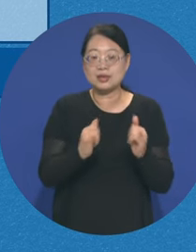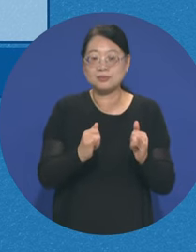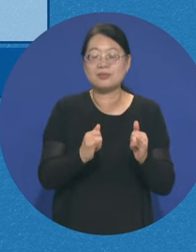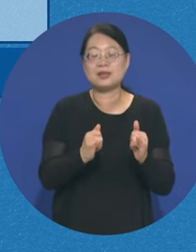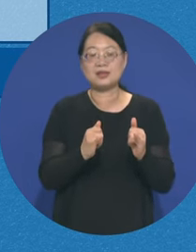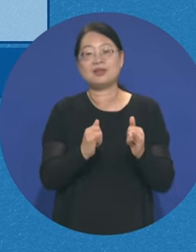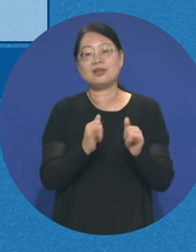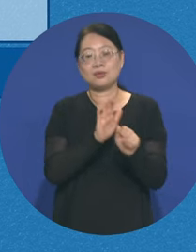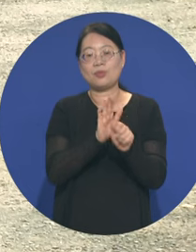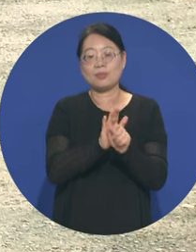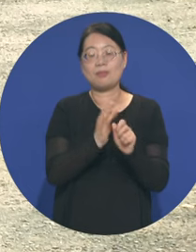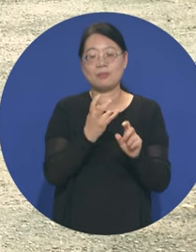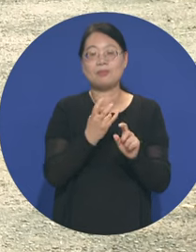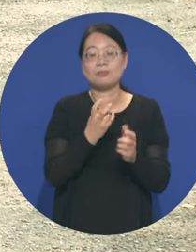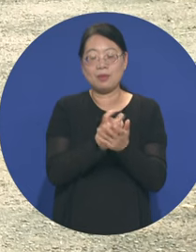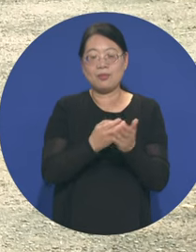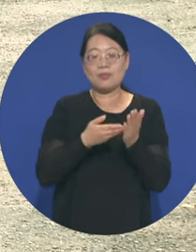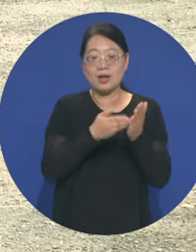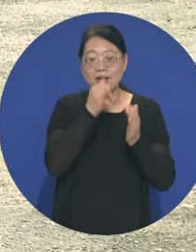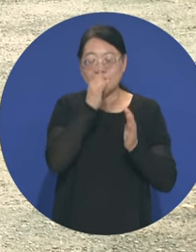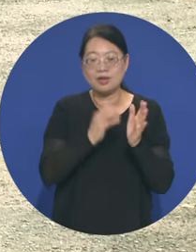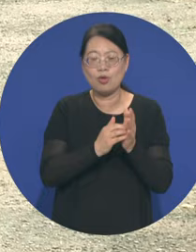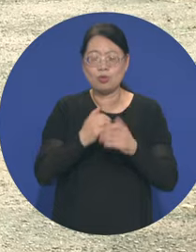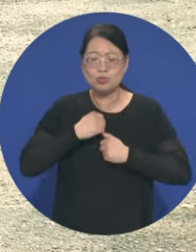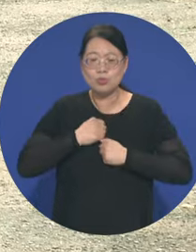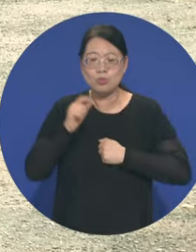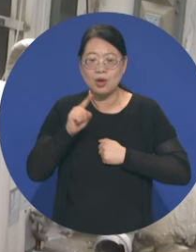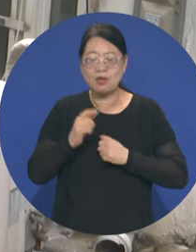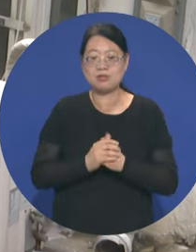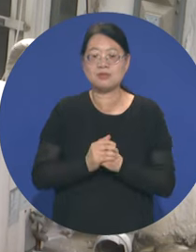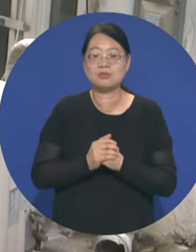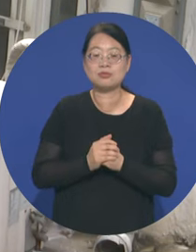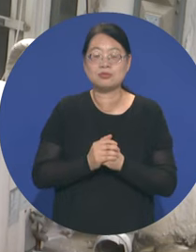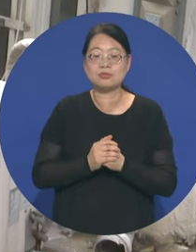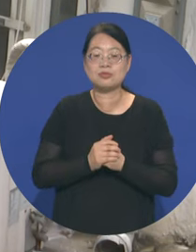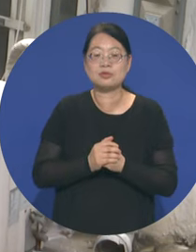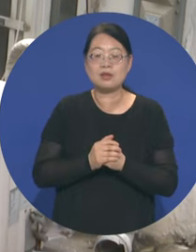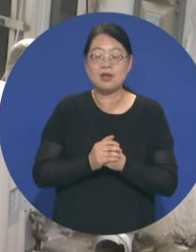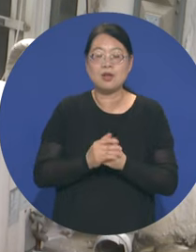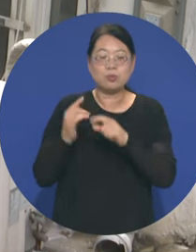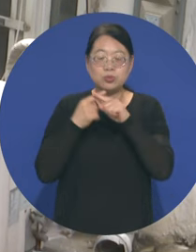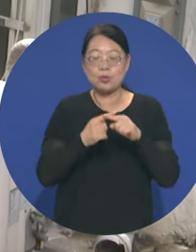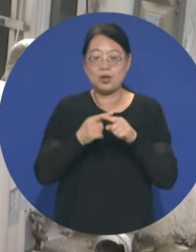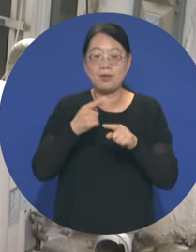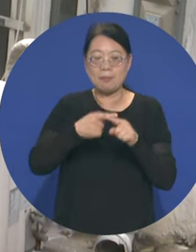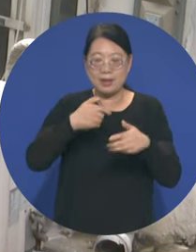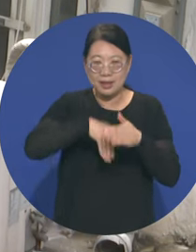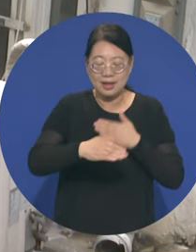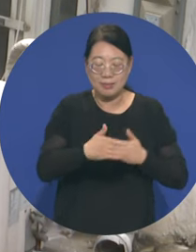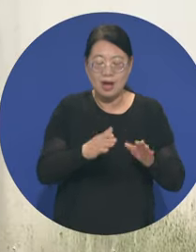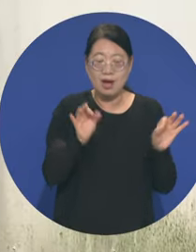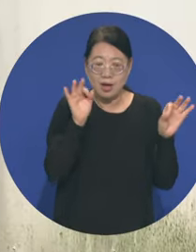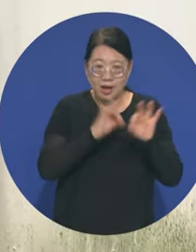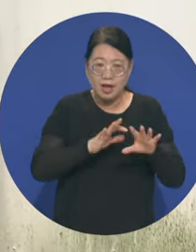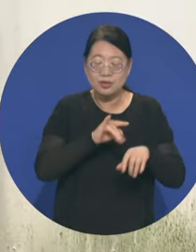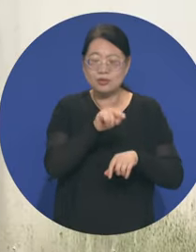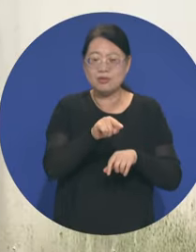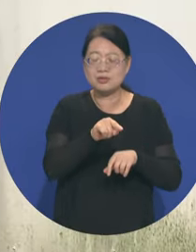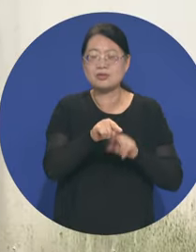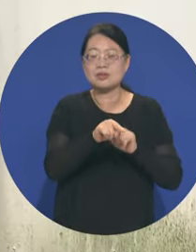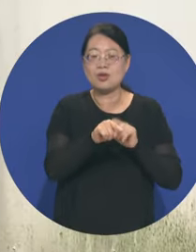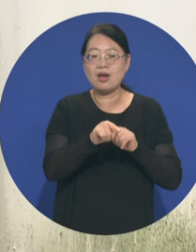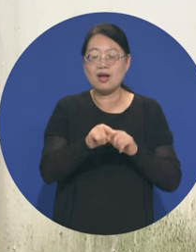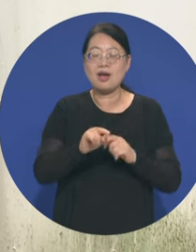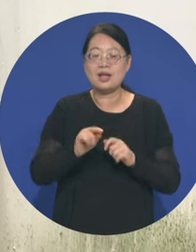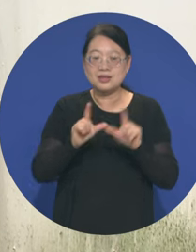지원한다는 겁니다 단 여기서 주의해야 할 점은 맹목적으로 반자를 없애는 것이 거주민들을 더 열악한 주거지로